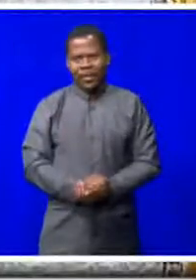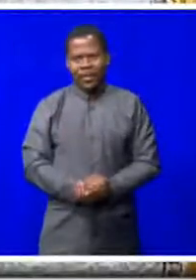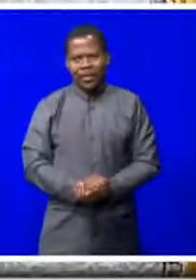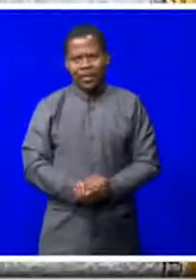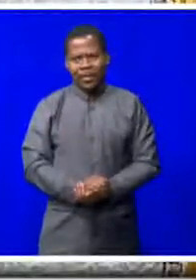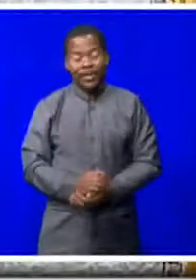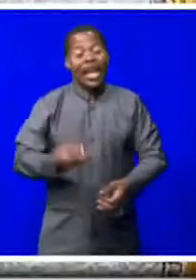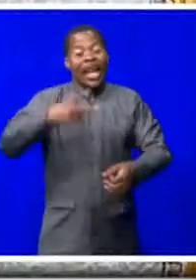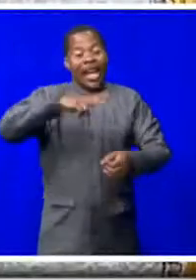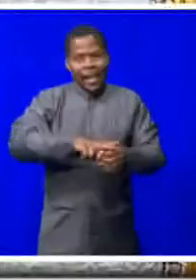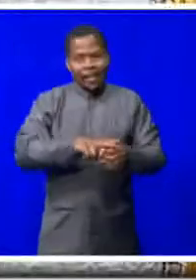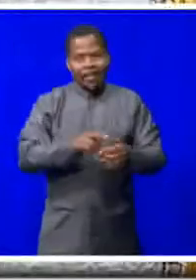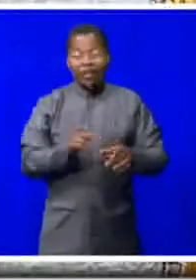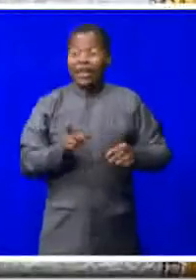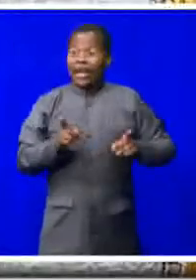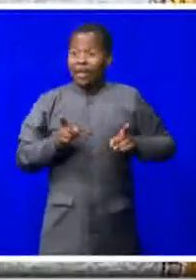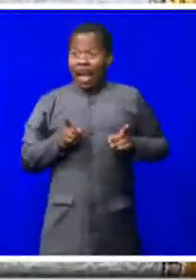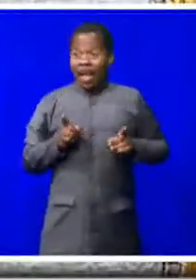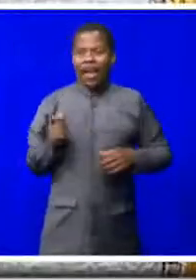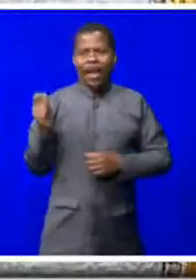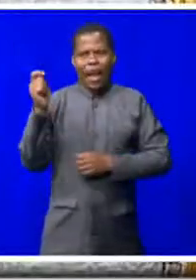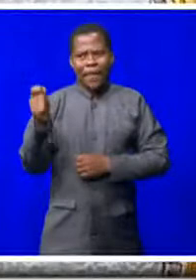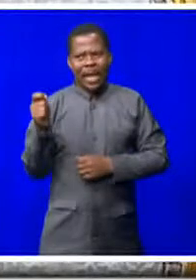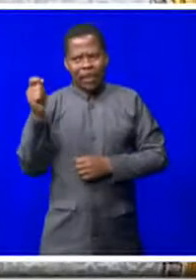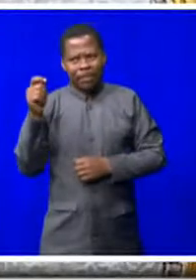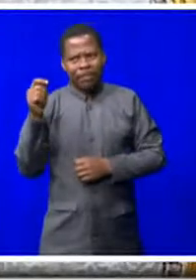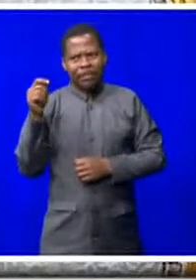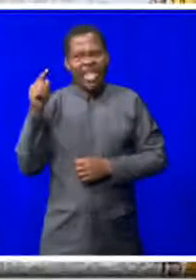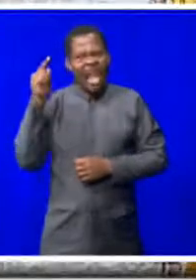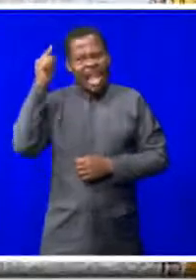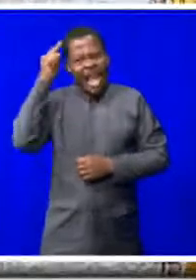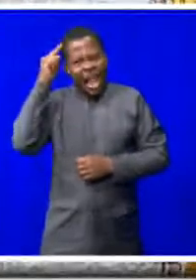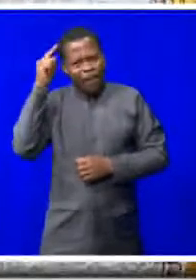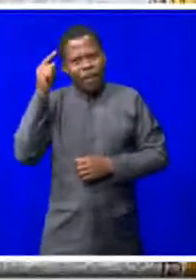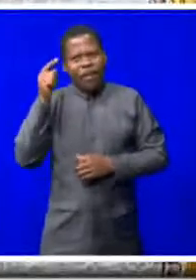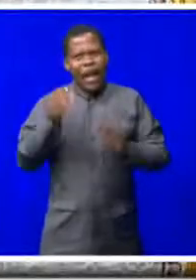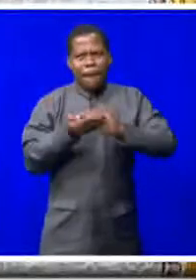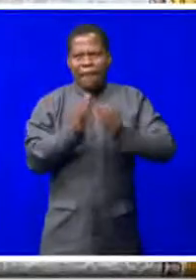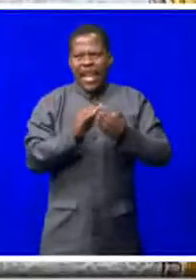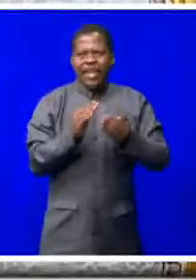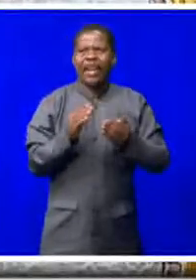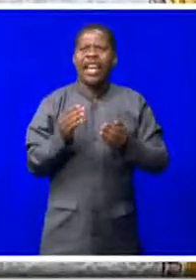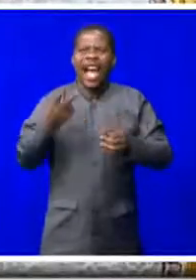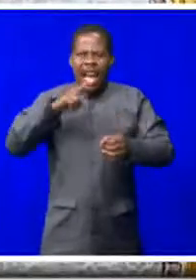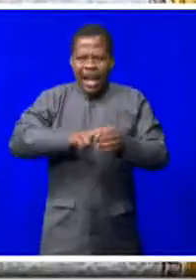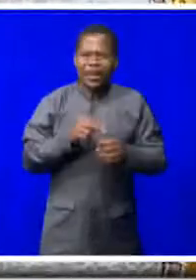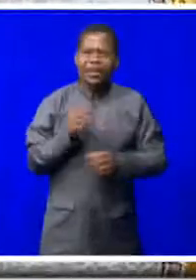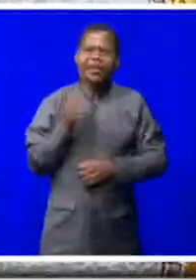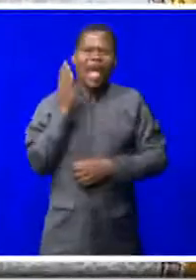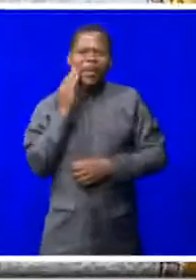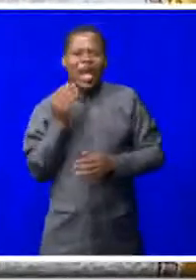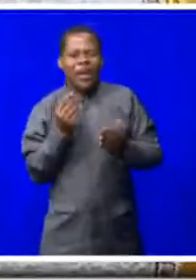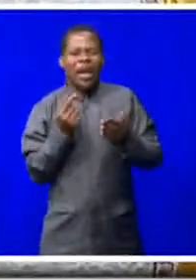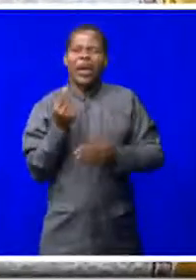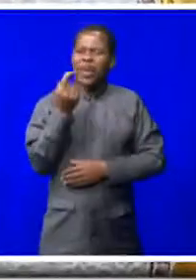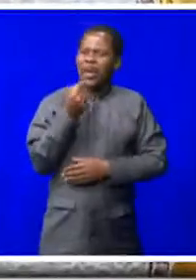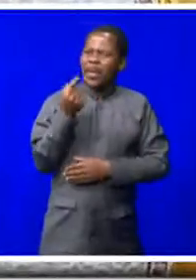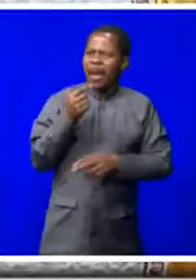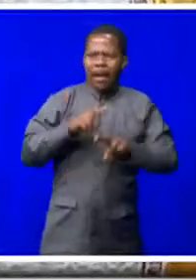imbali iyatiswa ukuthi ingeti netinele tekwebolekwa inga makeup ingaruchi